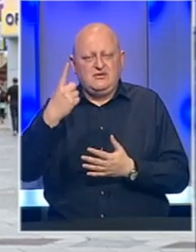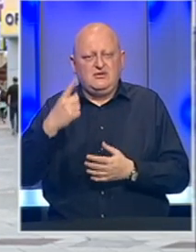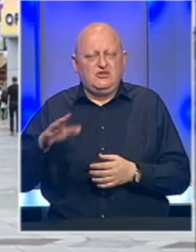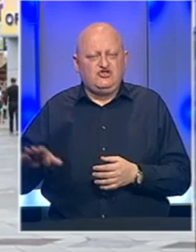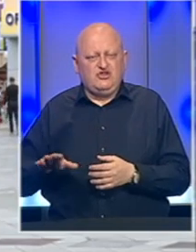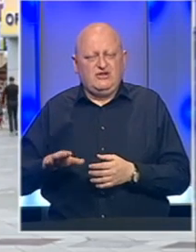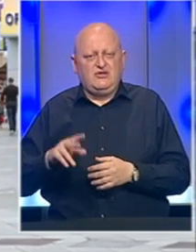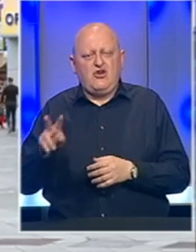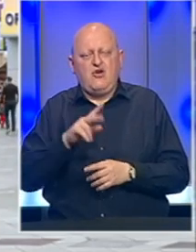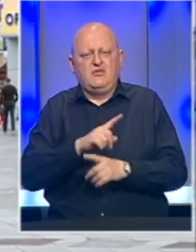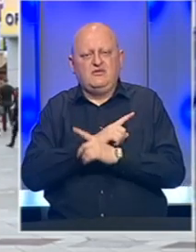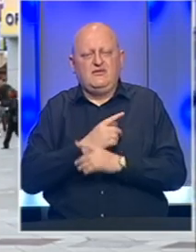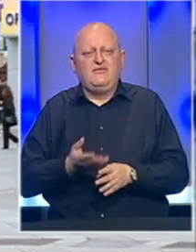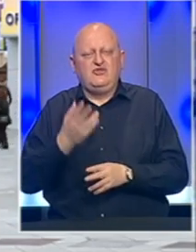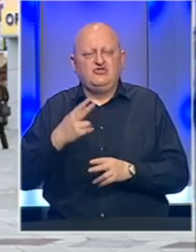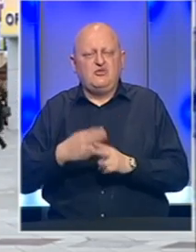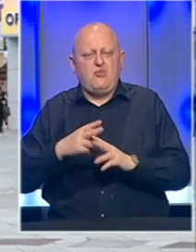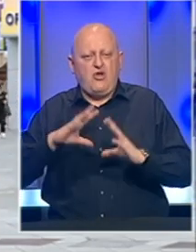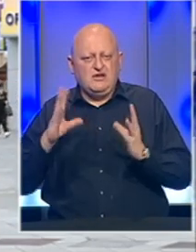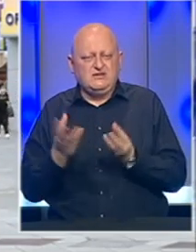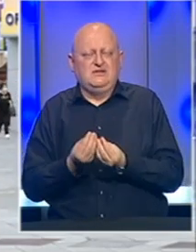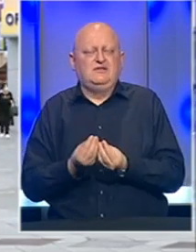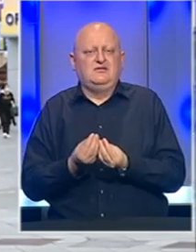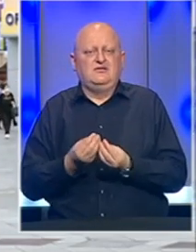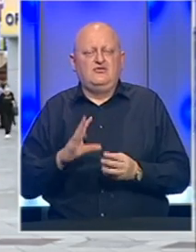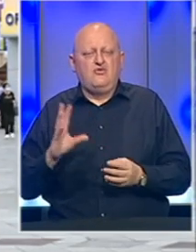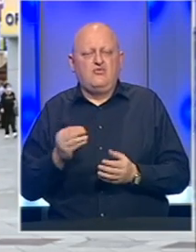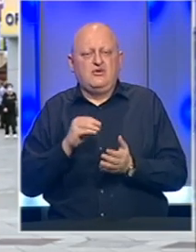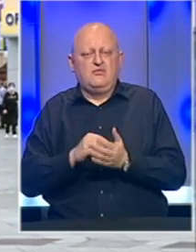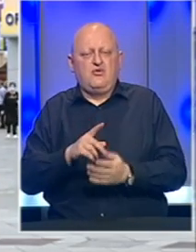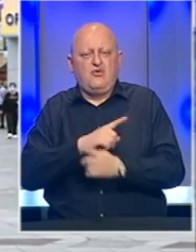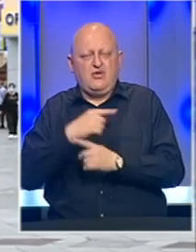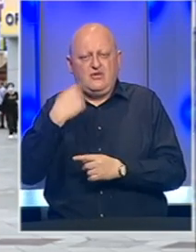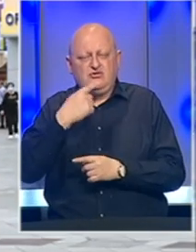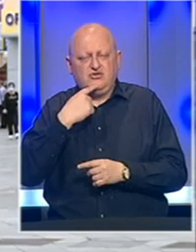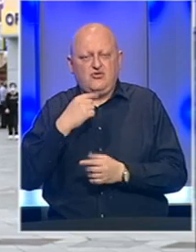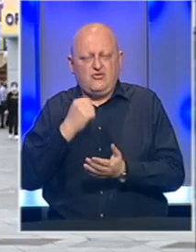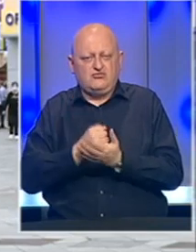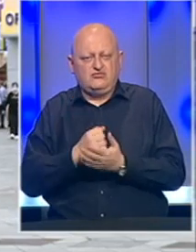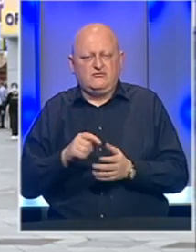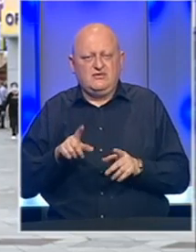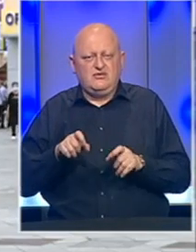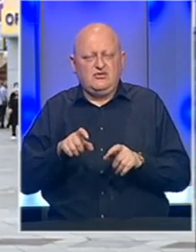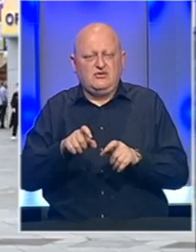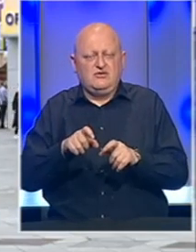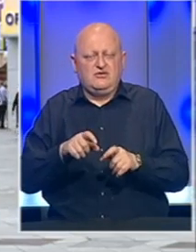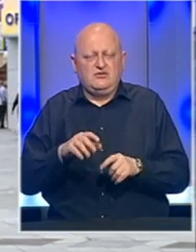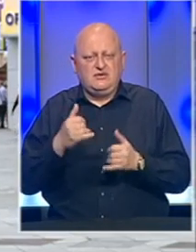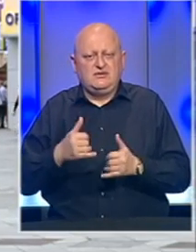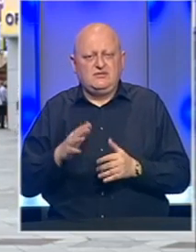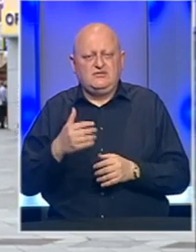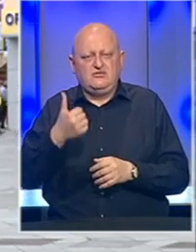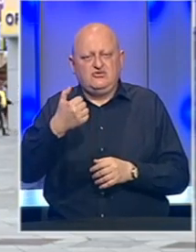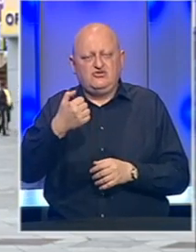81-godišnjakinje. Obje preminule imale su više hroničnih udruženih oboljenja. Ukupan broj umrlih lica kod kojih je potvrđeno prisustvo virusa korona sada